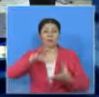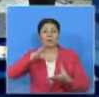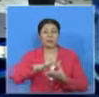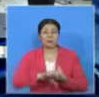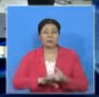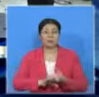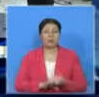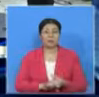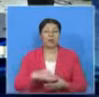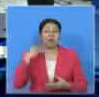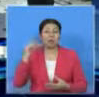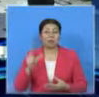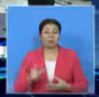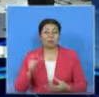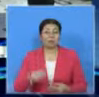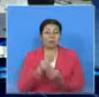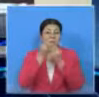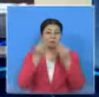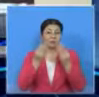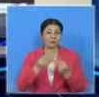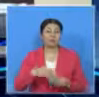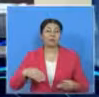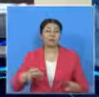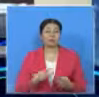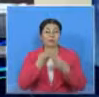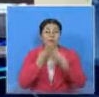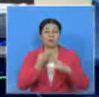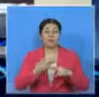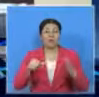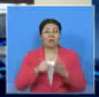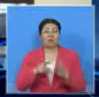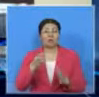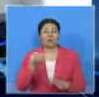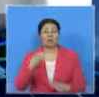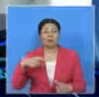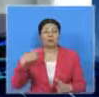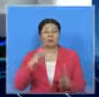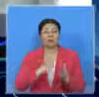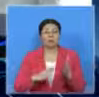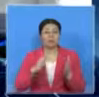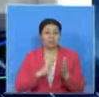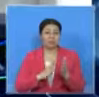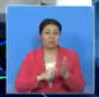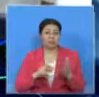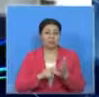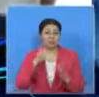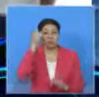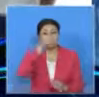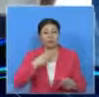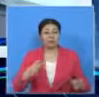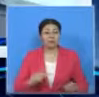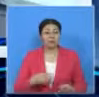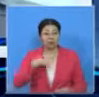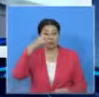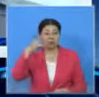с архитектурными достопримечательностями столицы. Отметим, что 6 мая в 1998 году столица